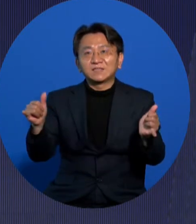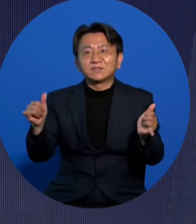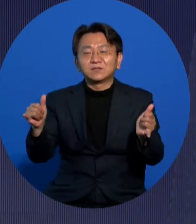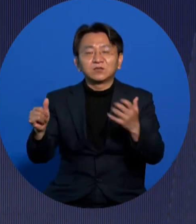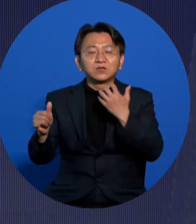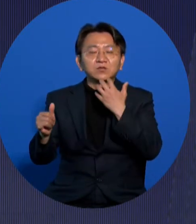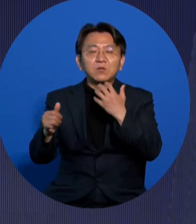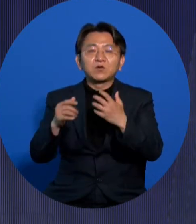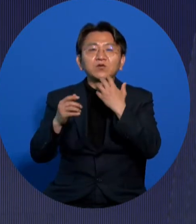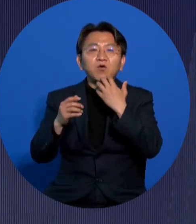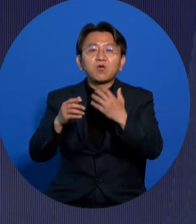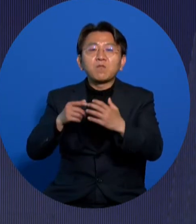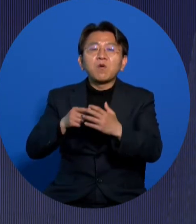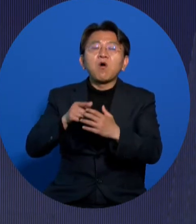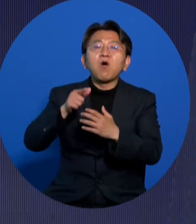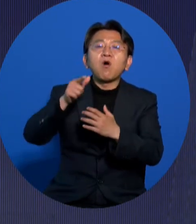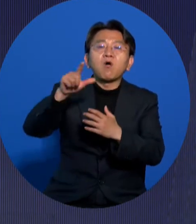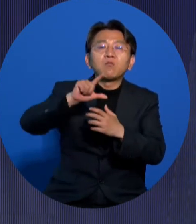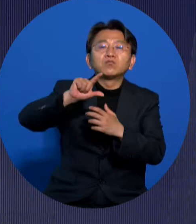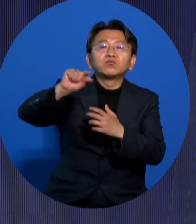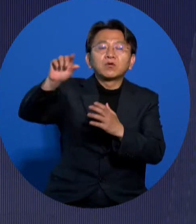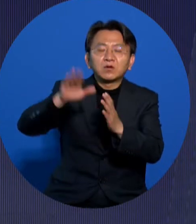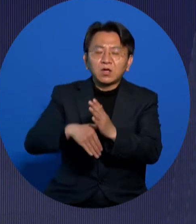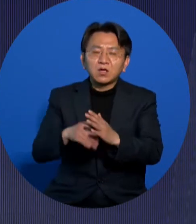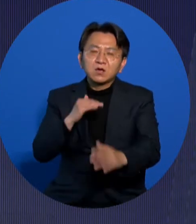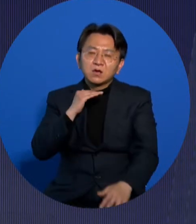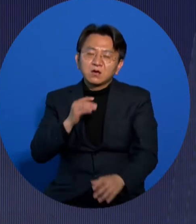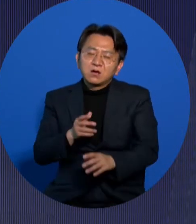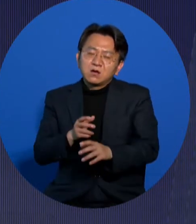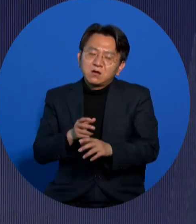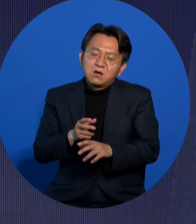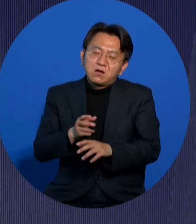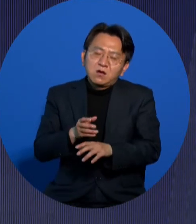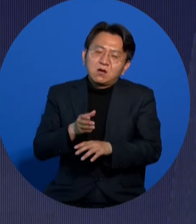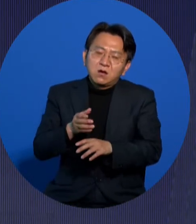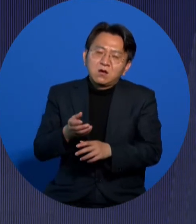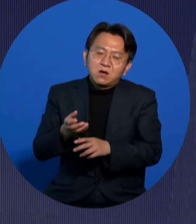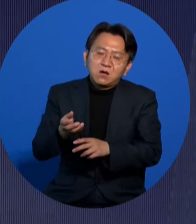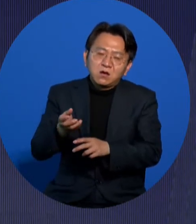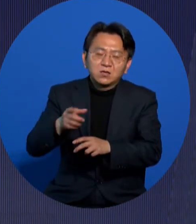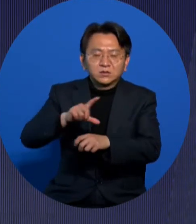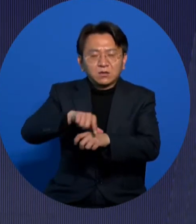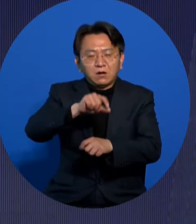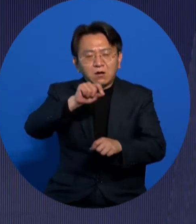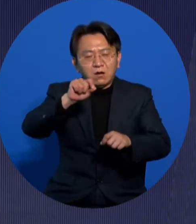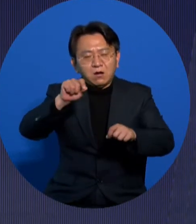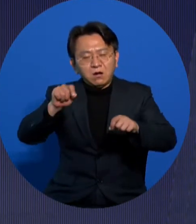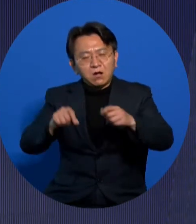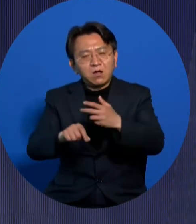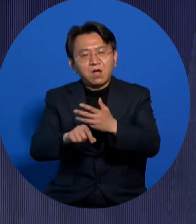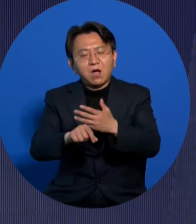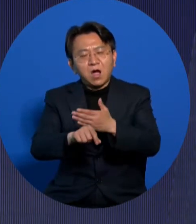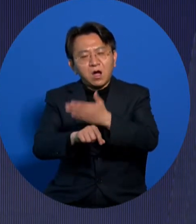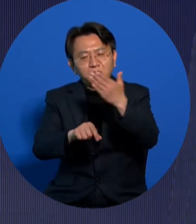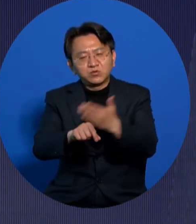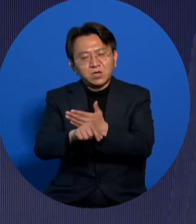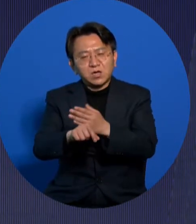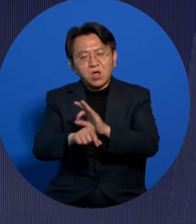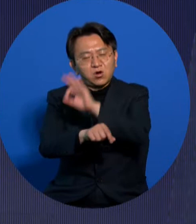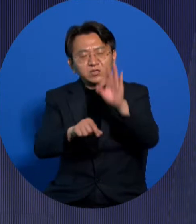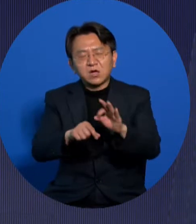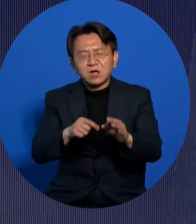벗어나는 데만 9에서 10시간씩 걸리는 등 전국이 일일 생활권이라는 말은